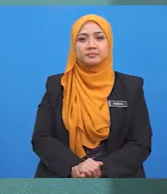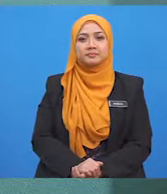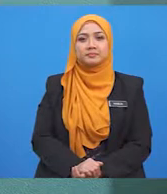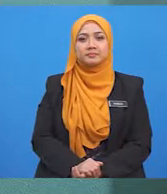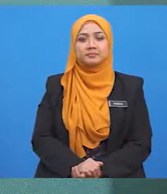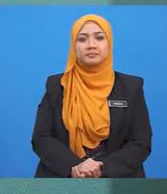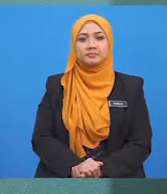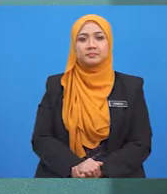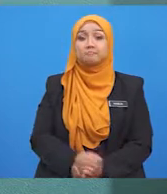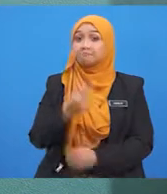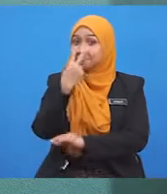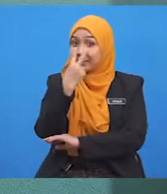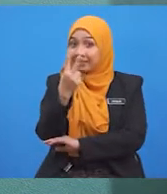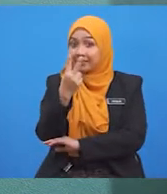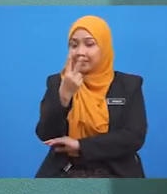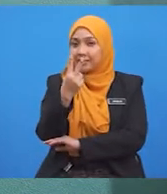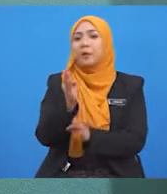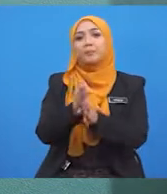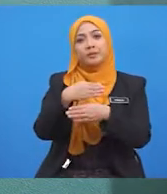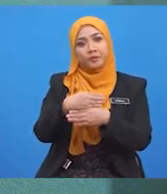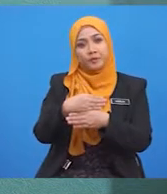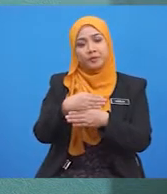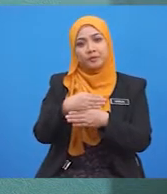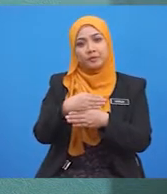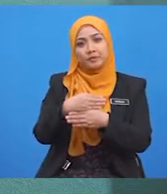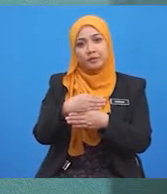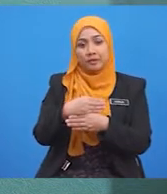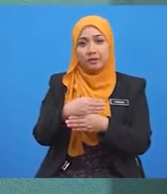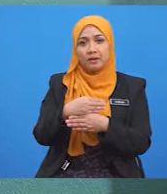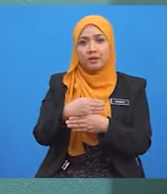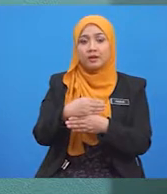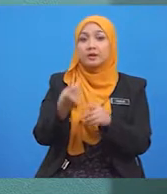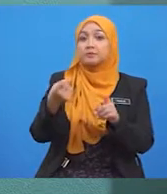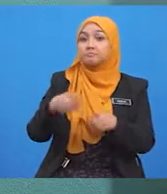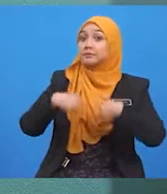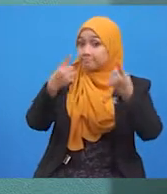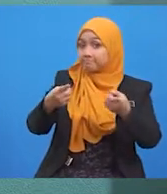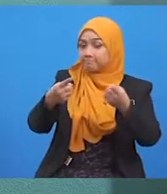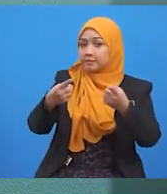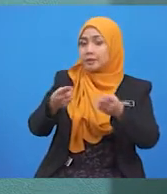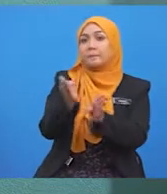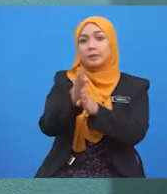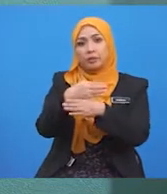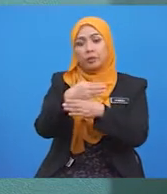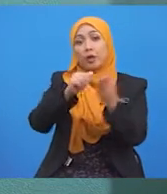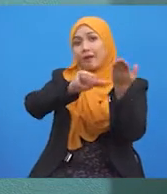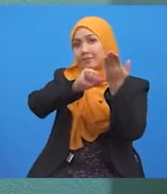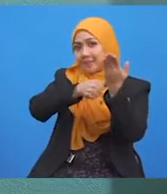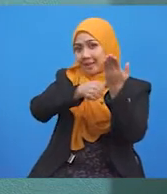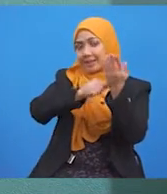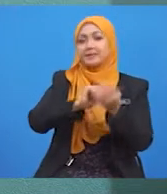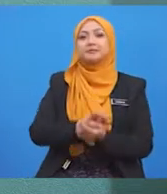ini keren er udah ada dalam bola ini mengembang dan membentuk kan smule bola